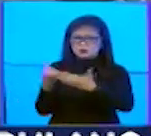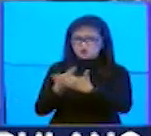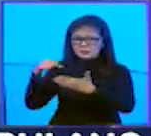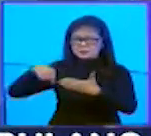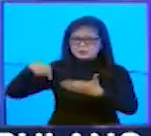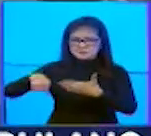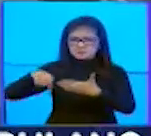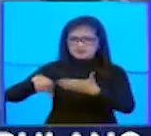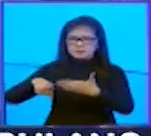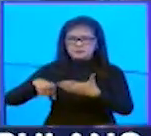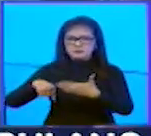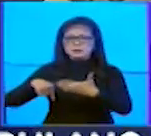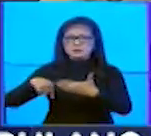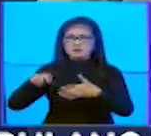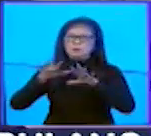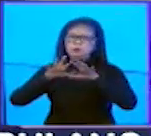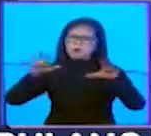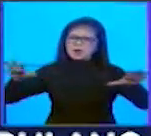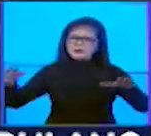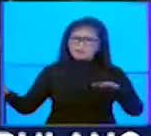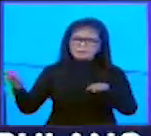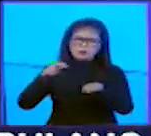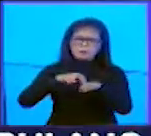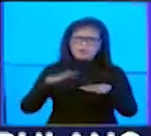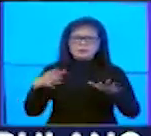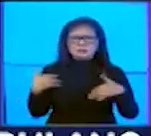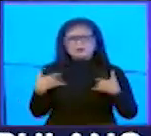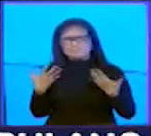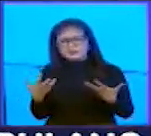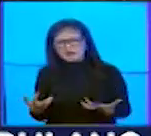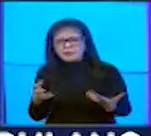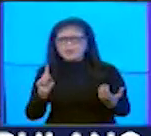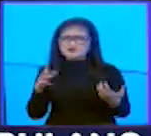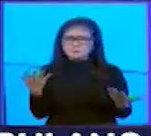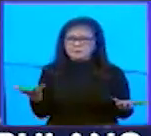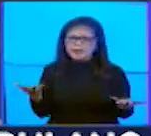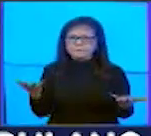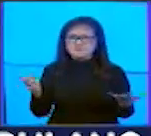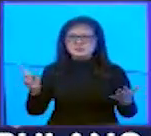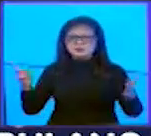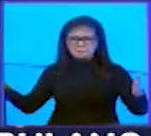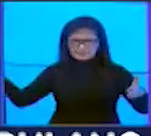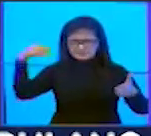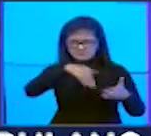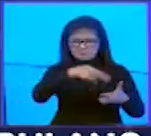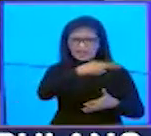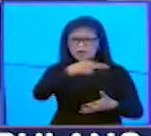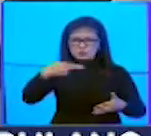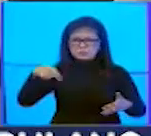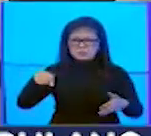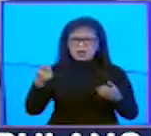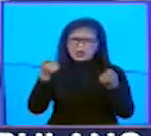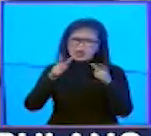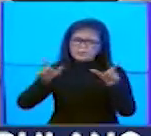sedikit penumpang yang merasa keberatan dengan karantina karena memang dia tiba di Indonesia untuk menikmati hari libur bersama sanak